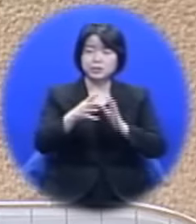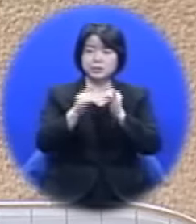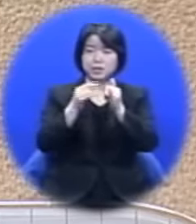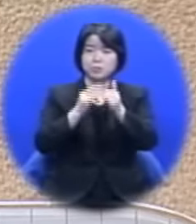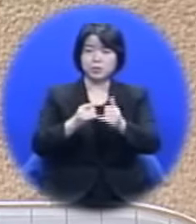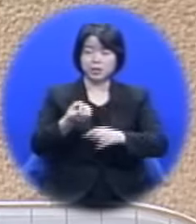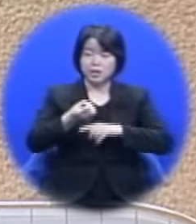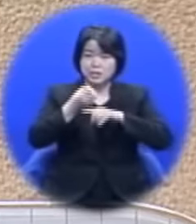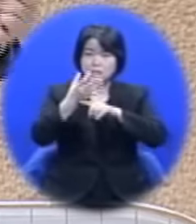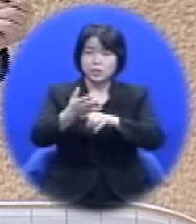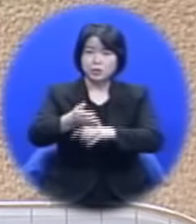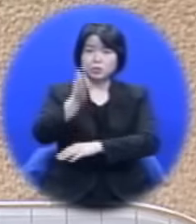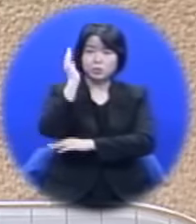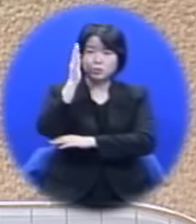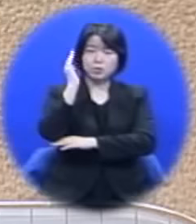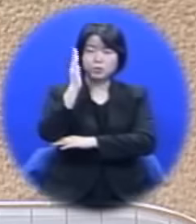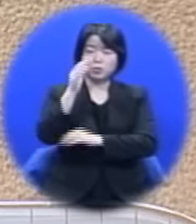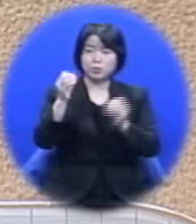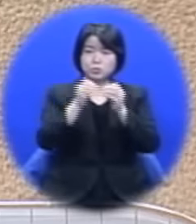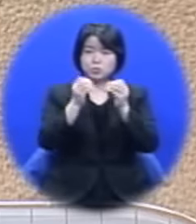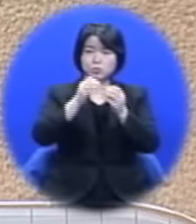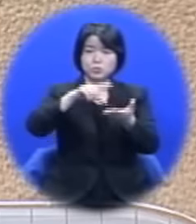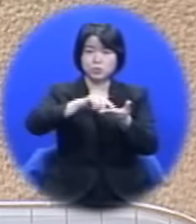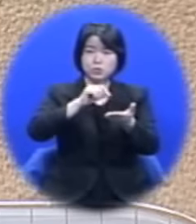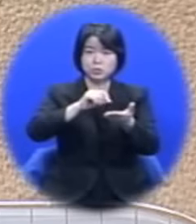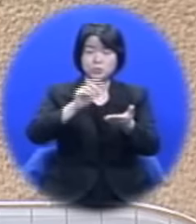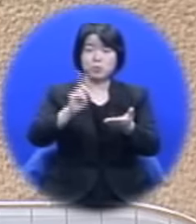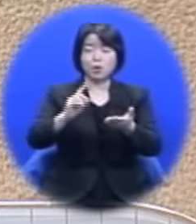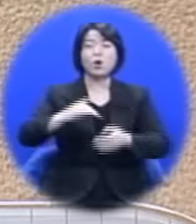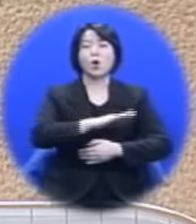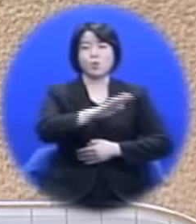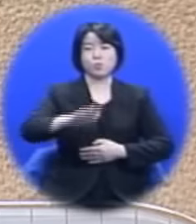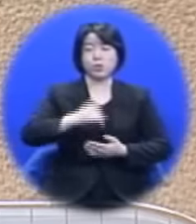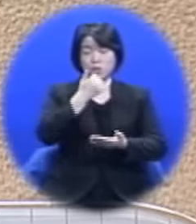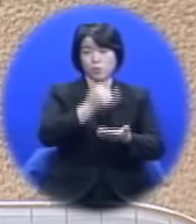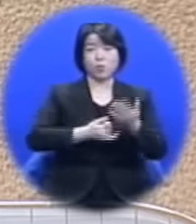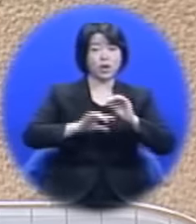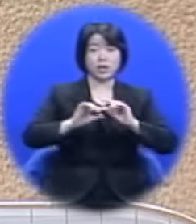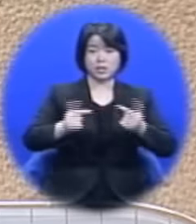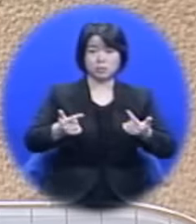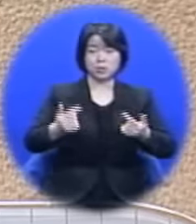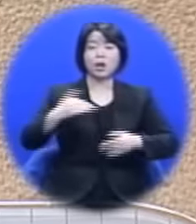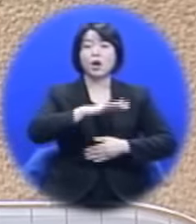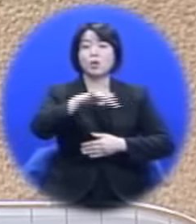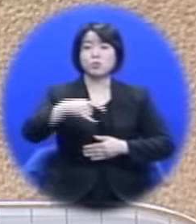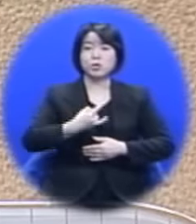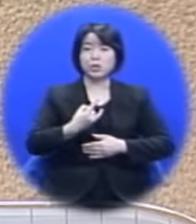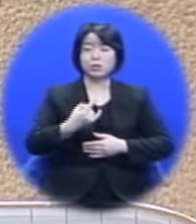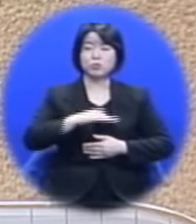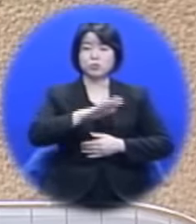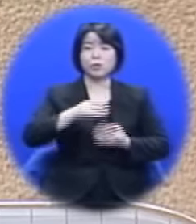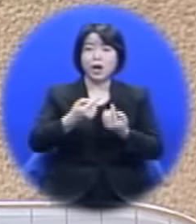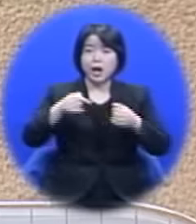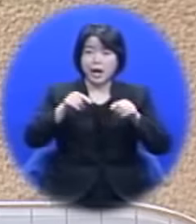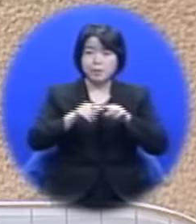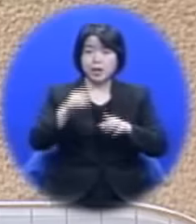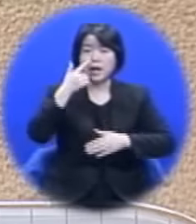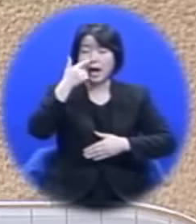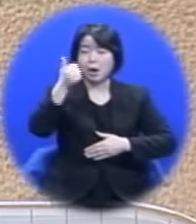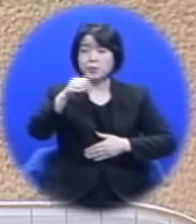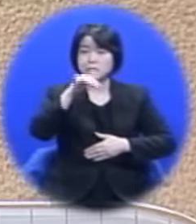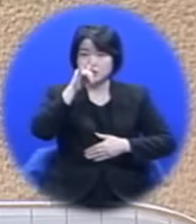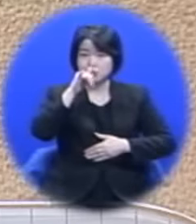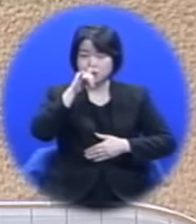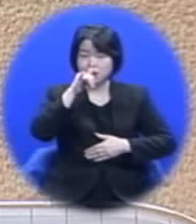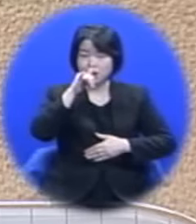메시지의 핵심은 우리는 고화가 아닙니다 우리에 기는 아버지가 함께하시는 아버지가 있습니다 그게